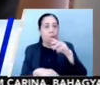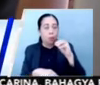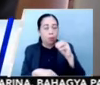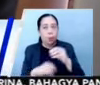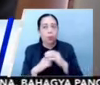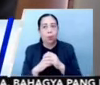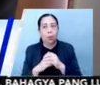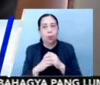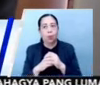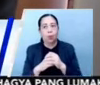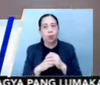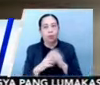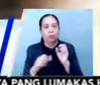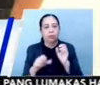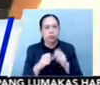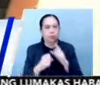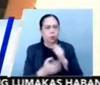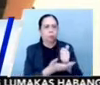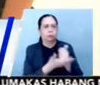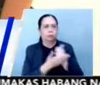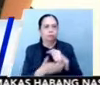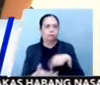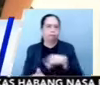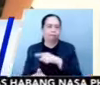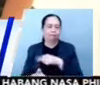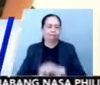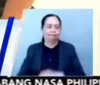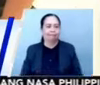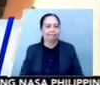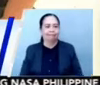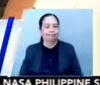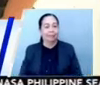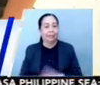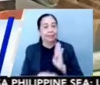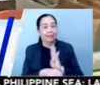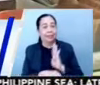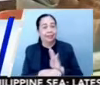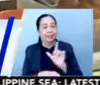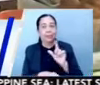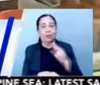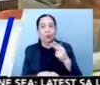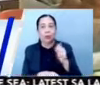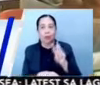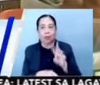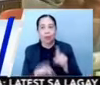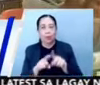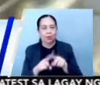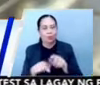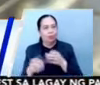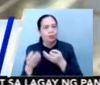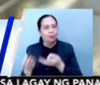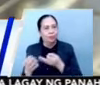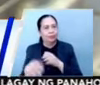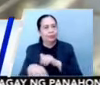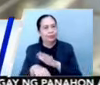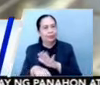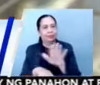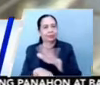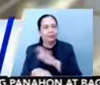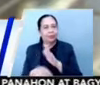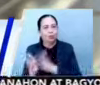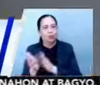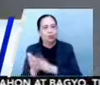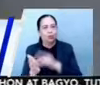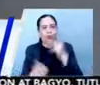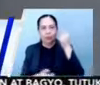kanya-kanya, nakakatulong din ako sa kanila. Sa negosyong lugaw rin na pag-aral ni June Pascual ang mga pamangkin. Mura at